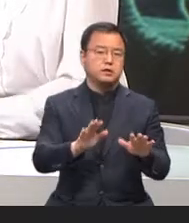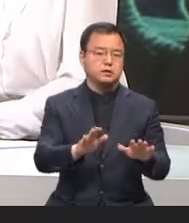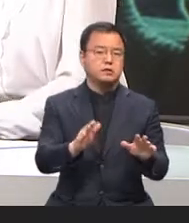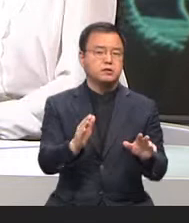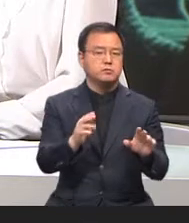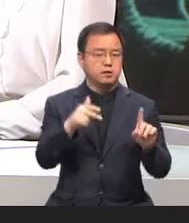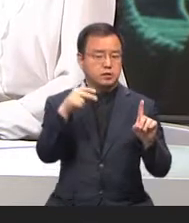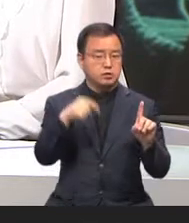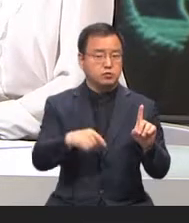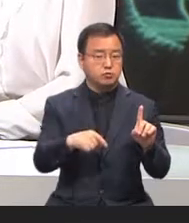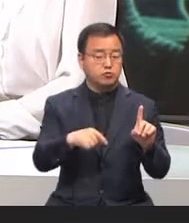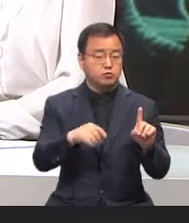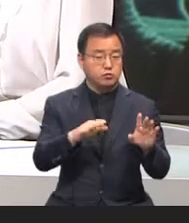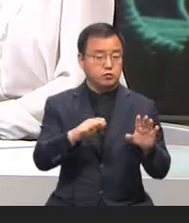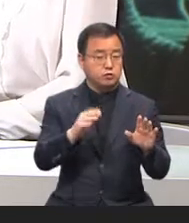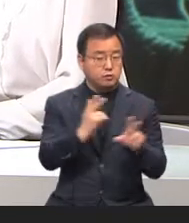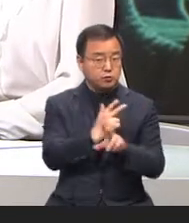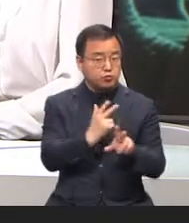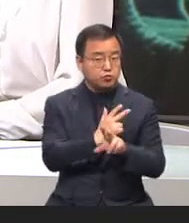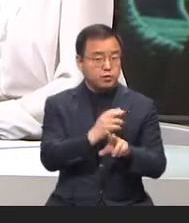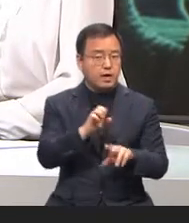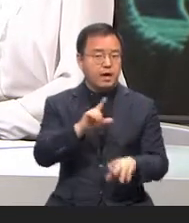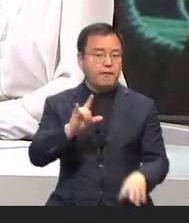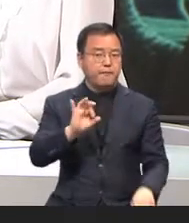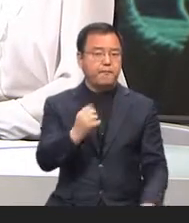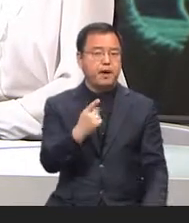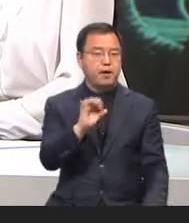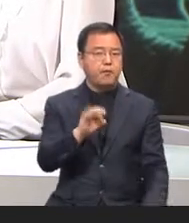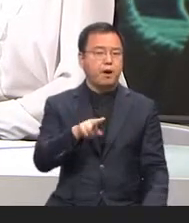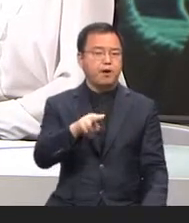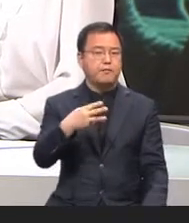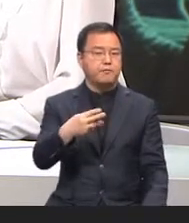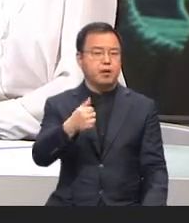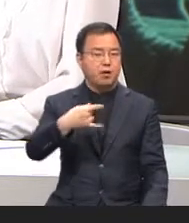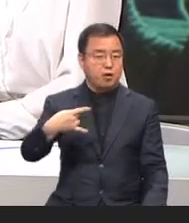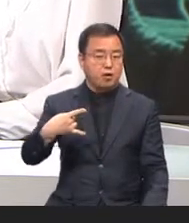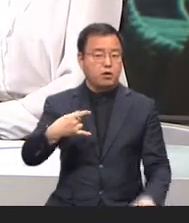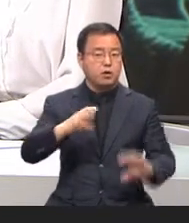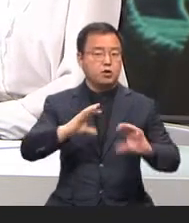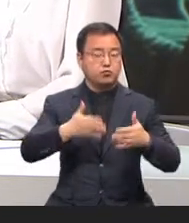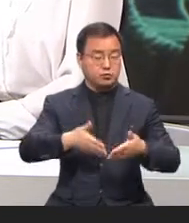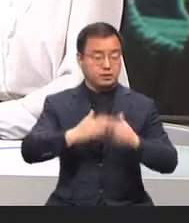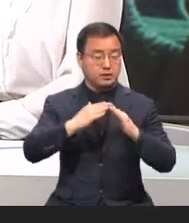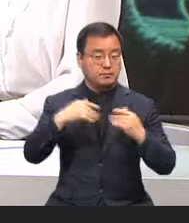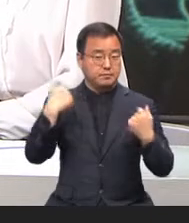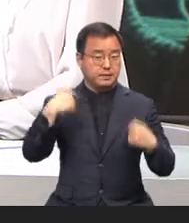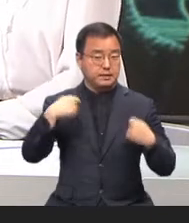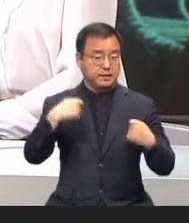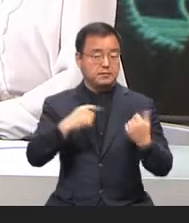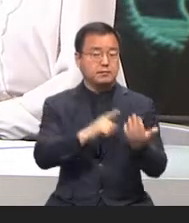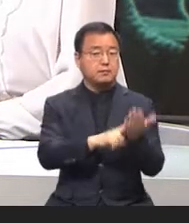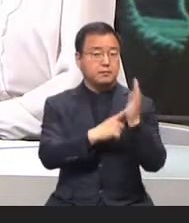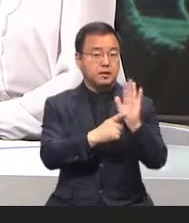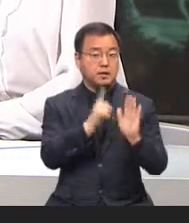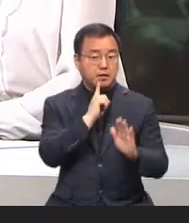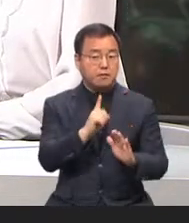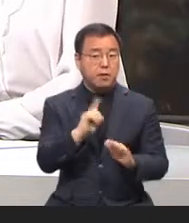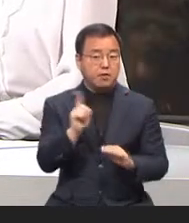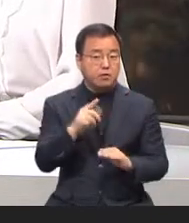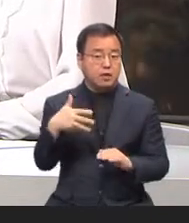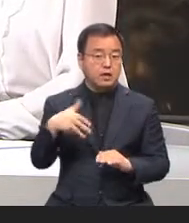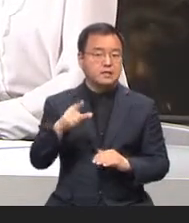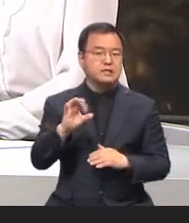영화로 제가 말씀 드렸던 게 패왕 별이 이 영화가 국립창극단 무대에서 온다고 하는데 어떤 공연이 좀 기대가